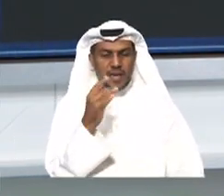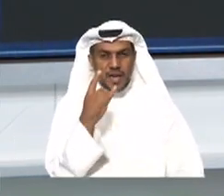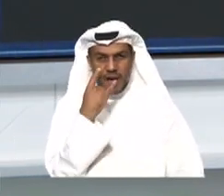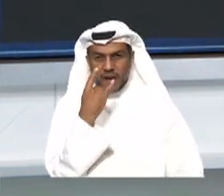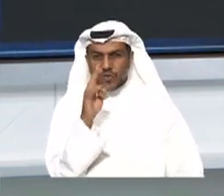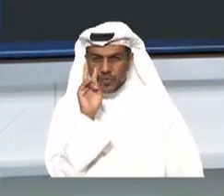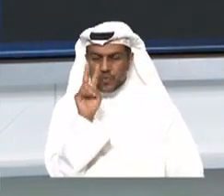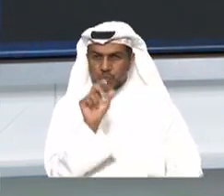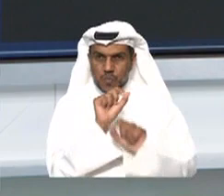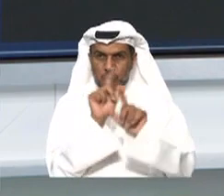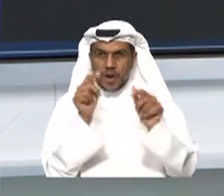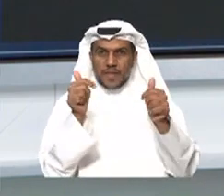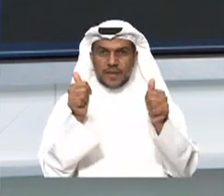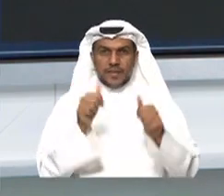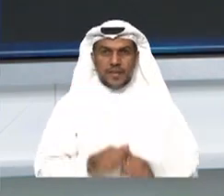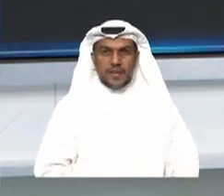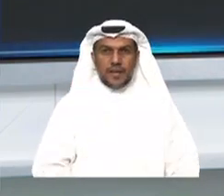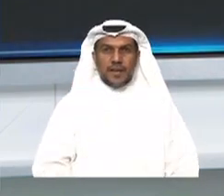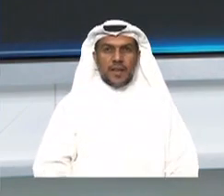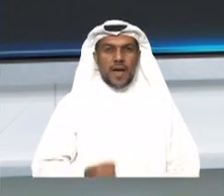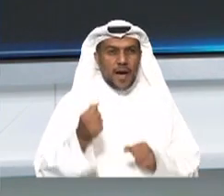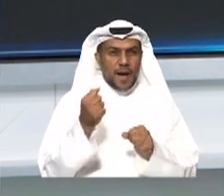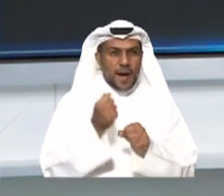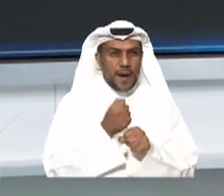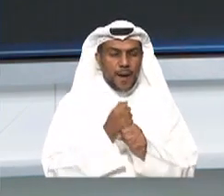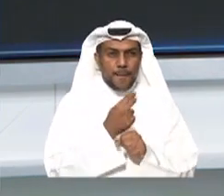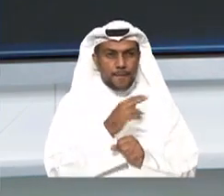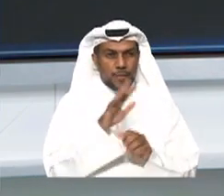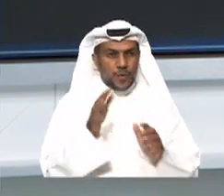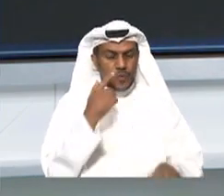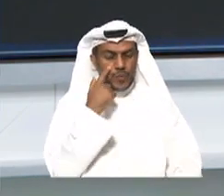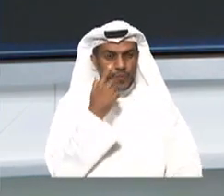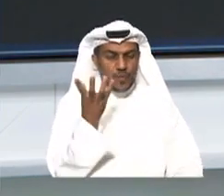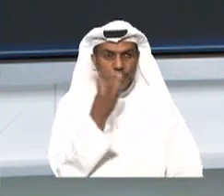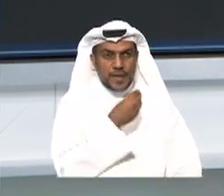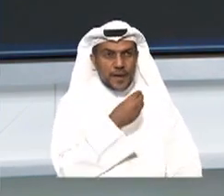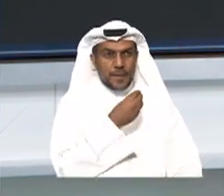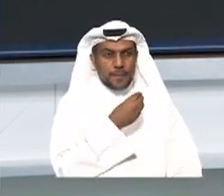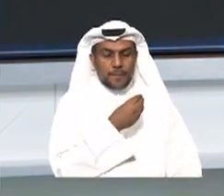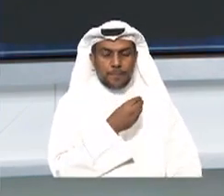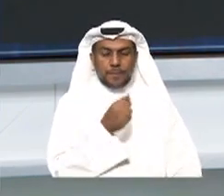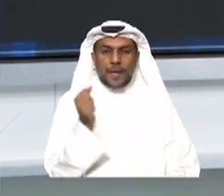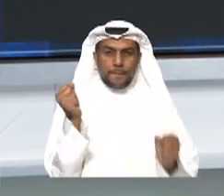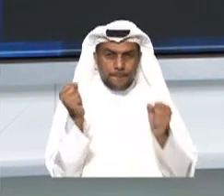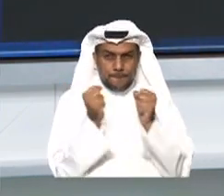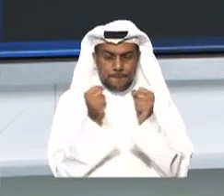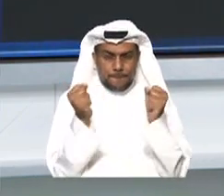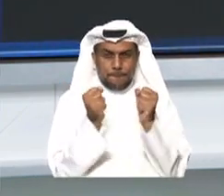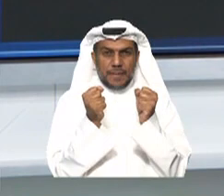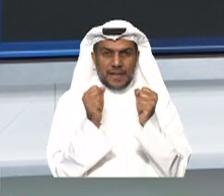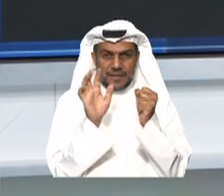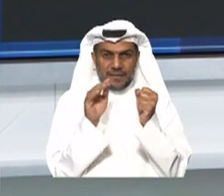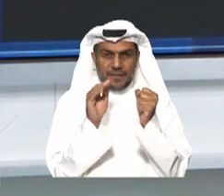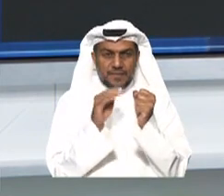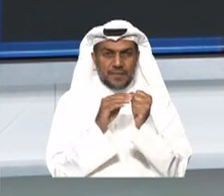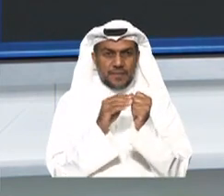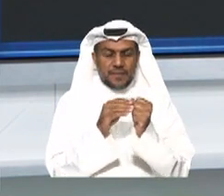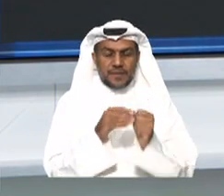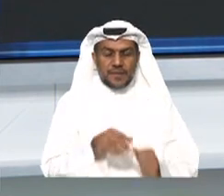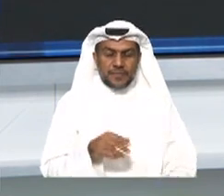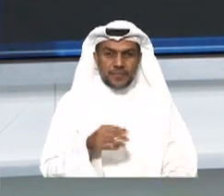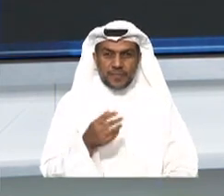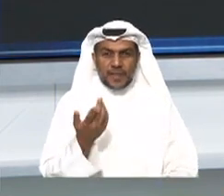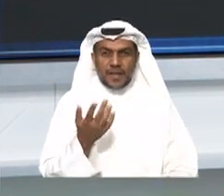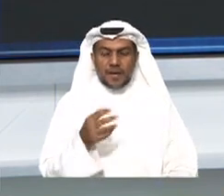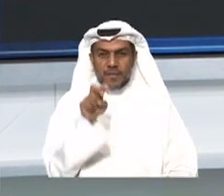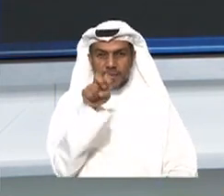10 كيلومتر. الأجواء المتوقعة في منتصف هذه الليلة أجواء راح تكون مائلة للبرودة، متوقع تتفاوت درجات الحرارة ما